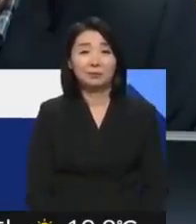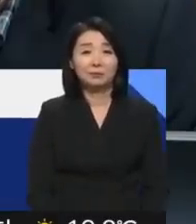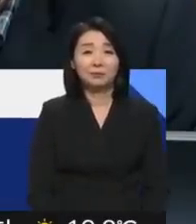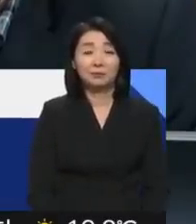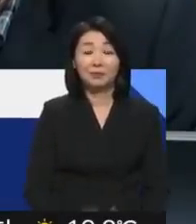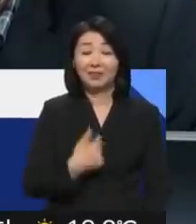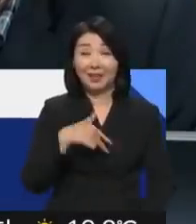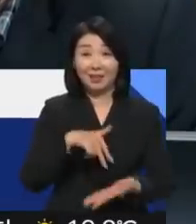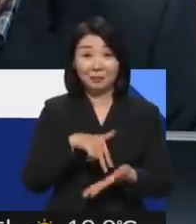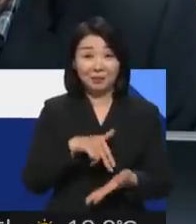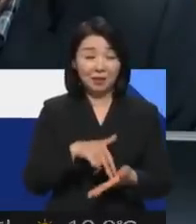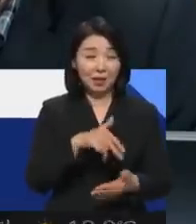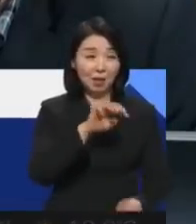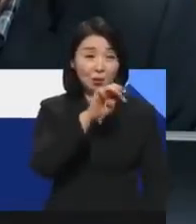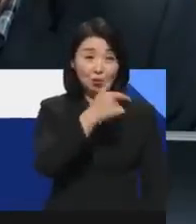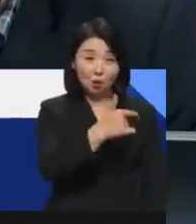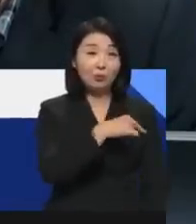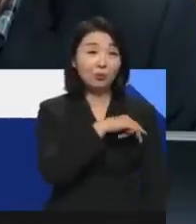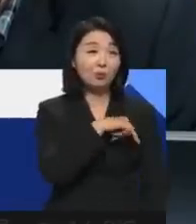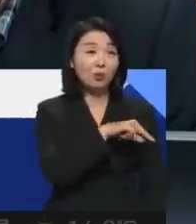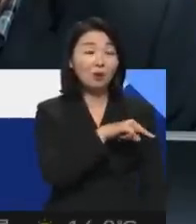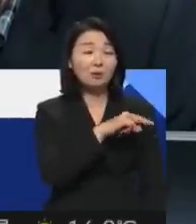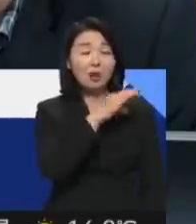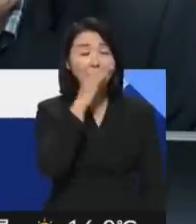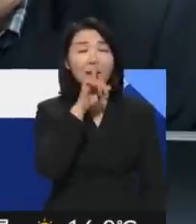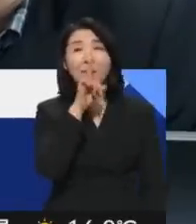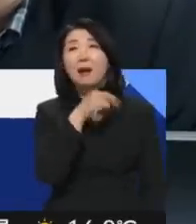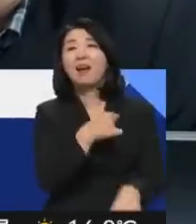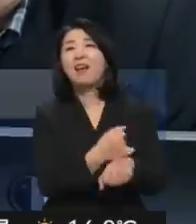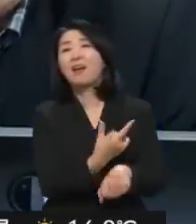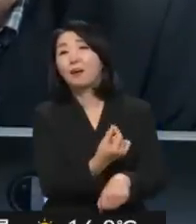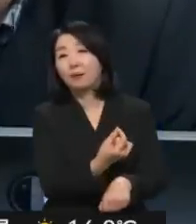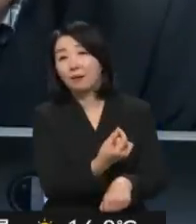저는 권성동 의원이 바른 말을 좀 하는 스타일입니다.